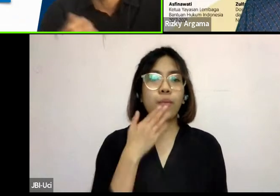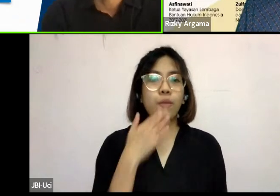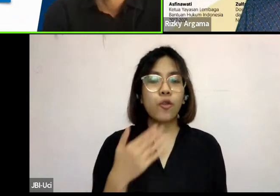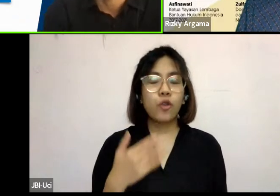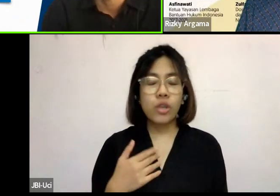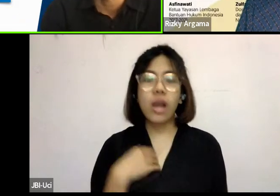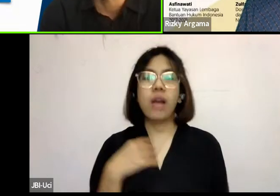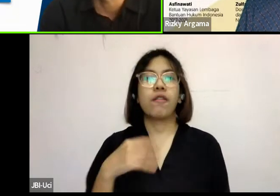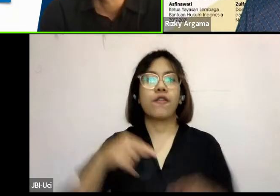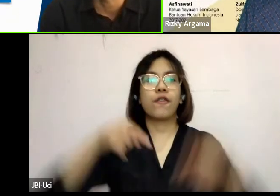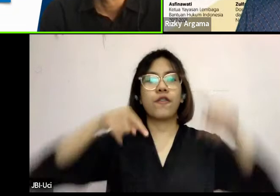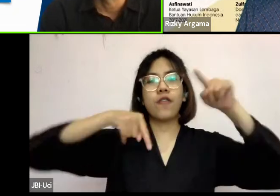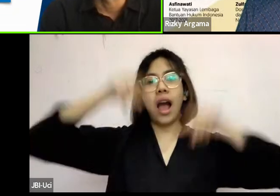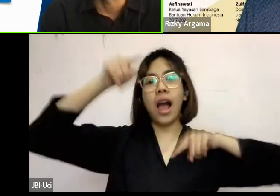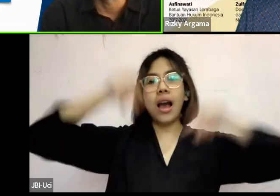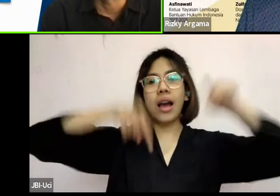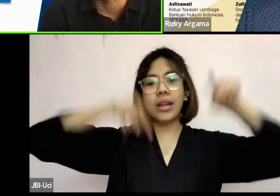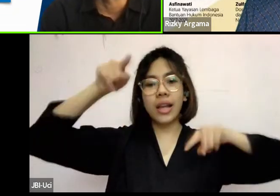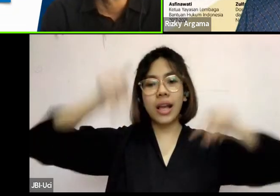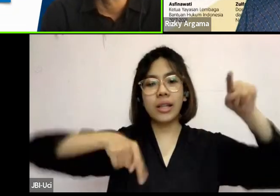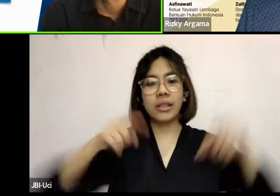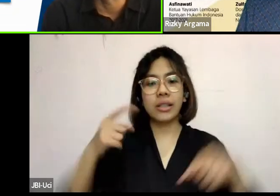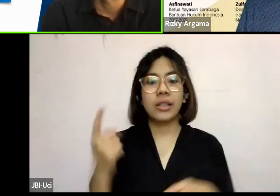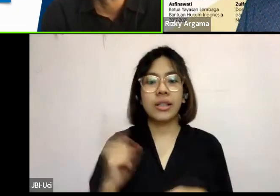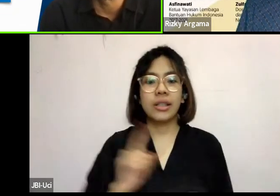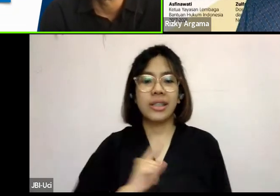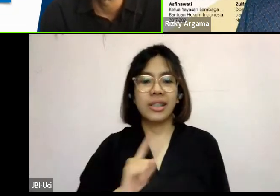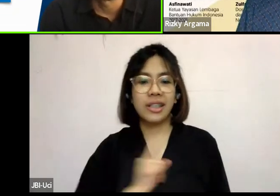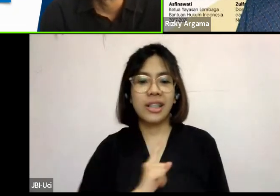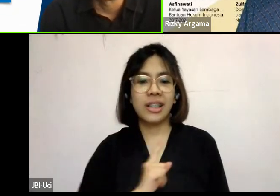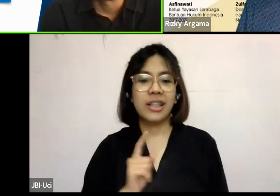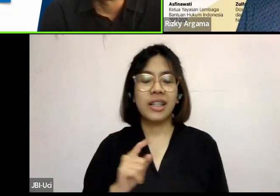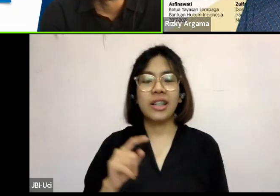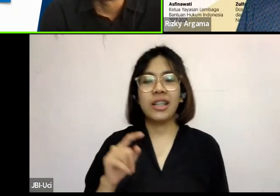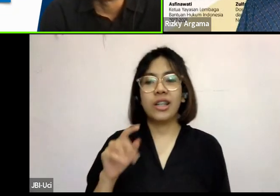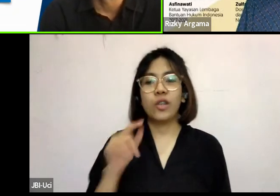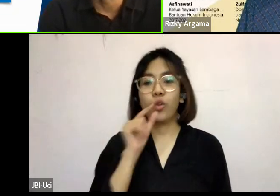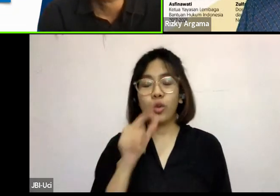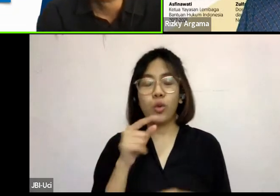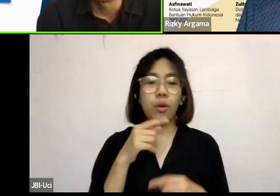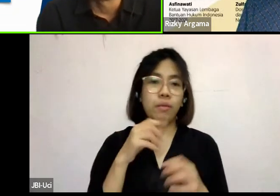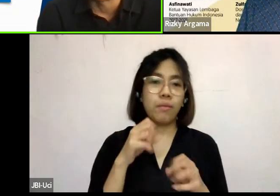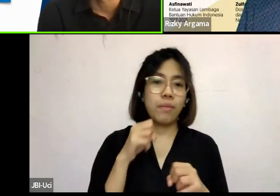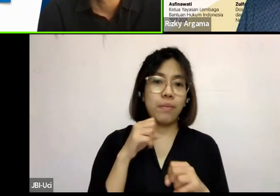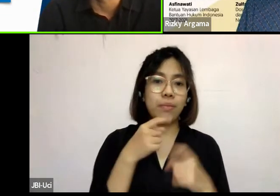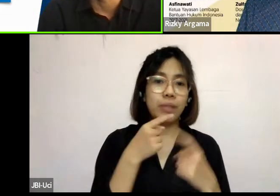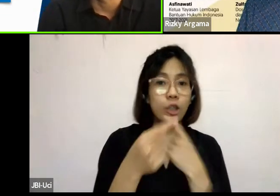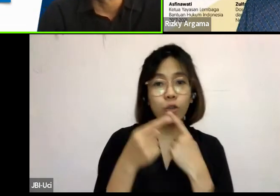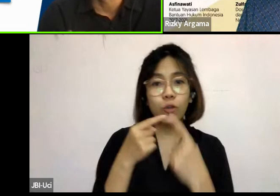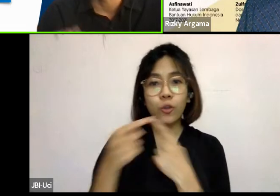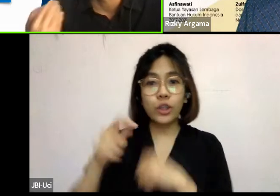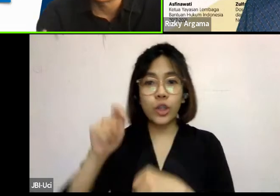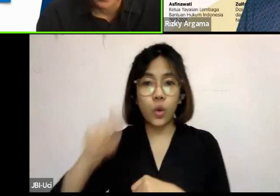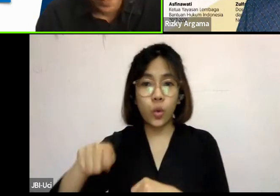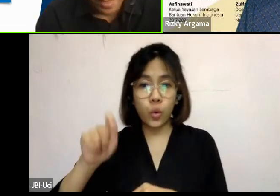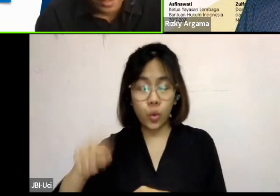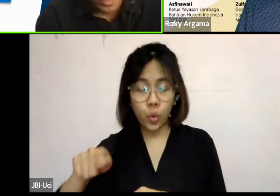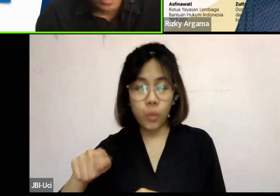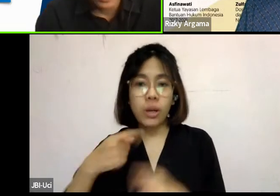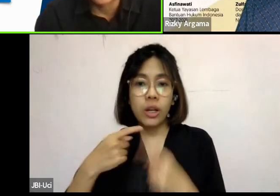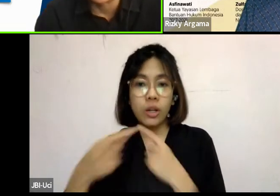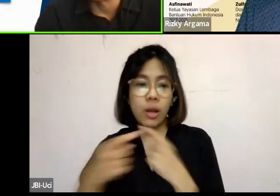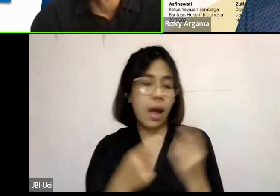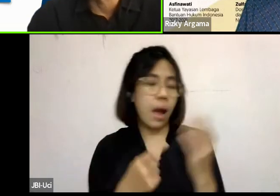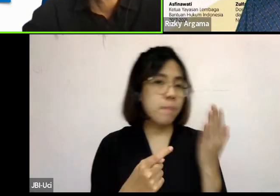sehingga kita bisa ngelihat dalam praktik diskursif di dalam hukum bahasa itu sendiri kemudian jadi